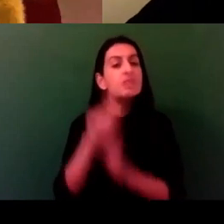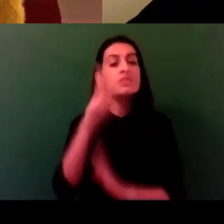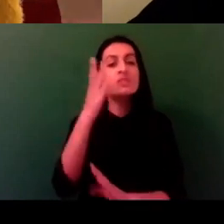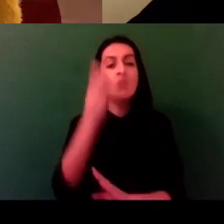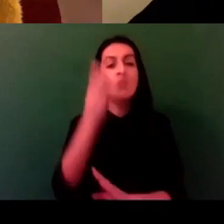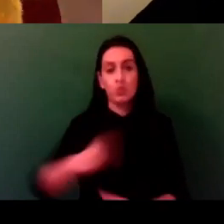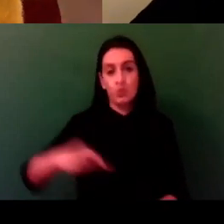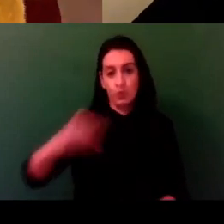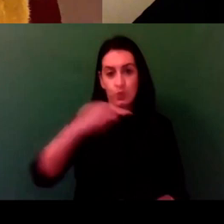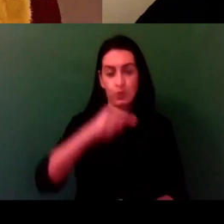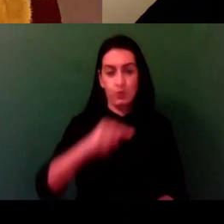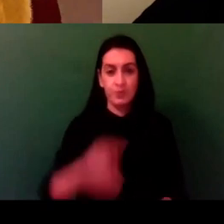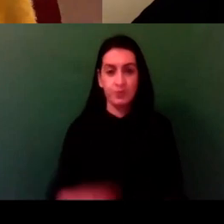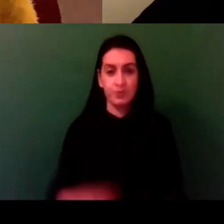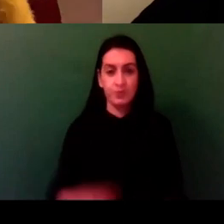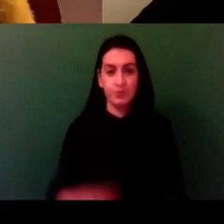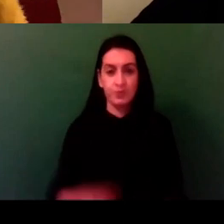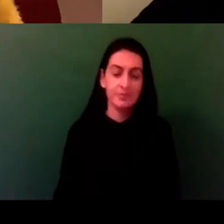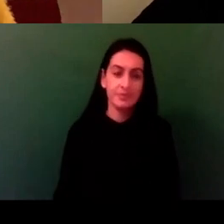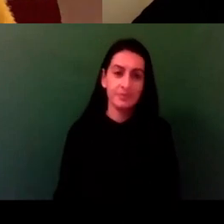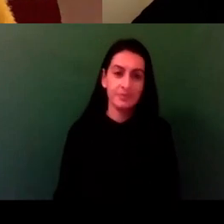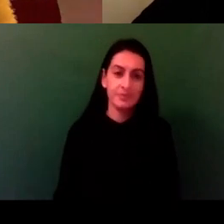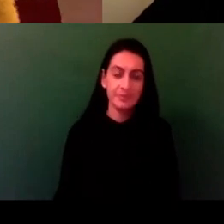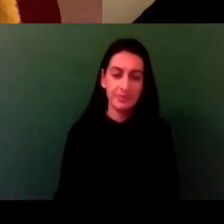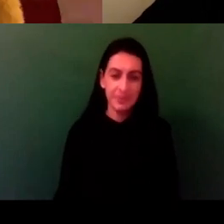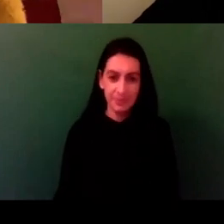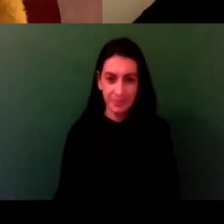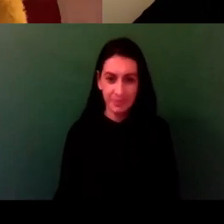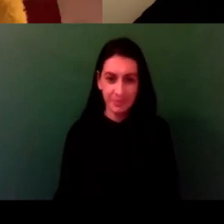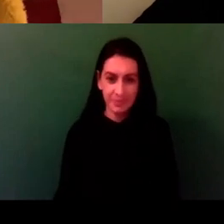Sanırım Erdem Üngür söz istemiş. Buyurun.